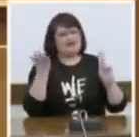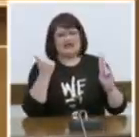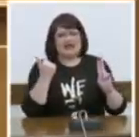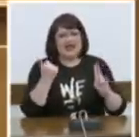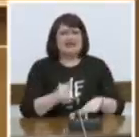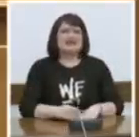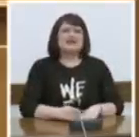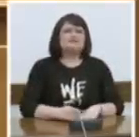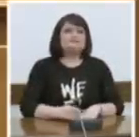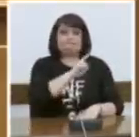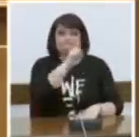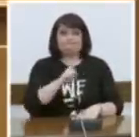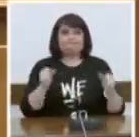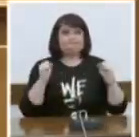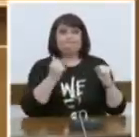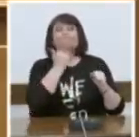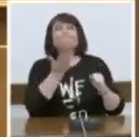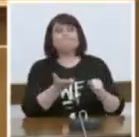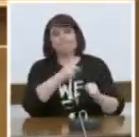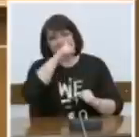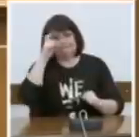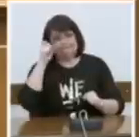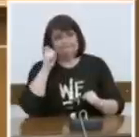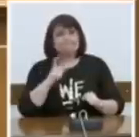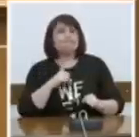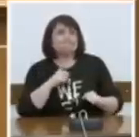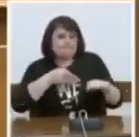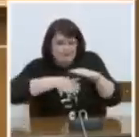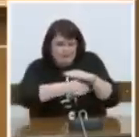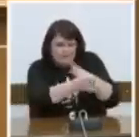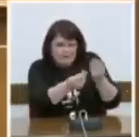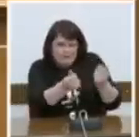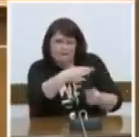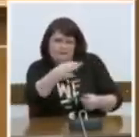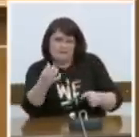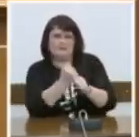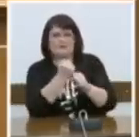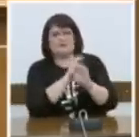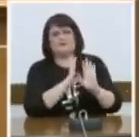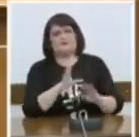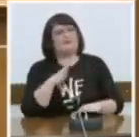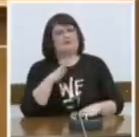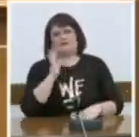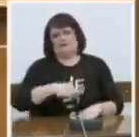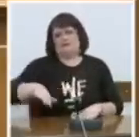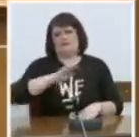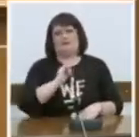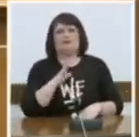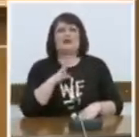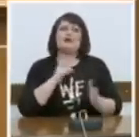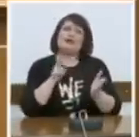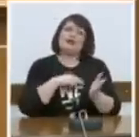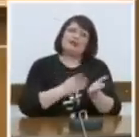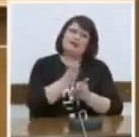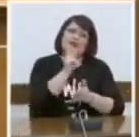οριακή επιβίωση και στοχεύει μόνο στο ρουσφέτι για να τακτοποιηθεί. Εμείς δεν θέλουμε να υποκλίνουν οι νέοι και οι νέες στο ρουσφέτι. Θέλουμε μια άλλη κοινωνία.